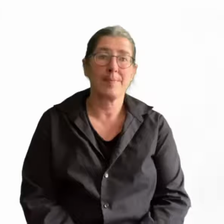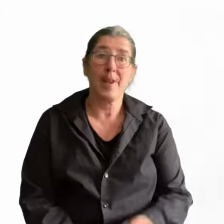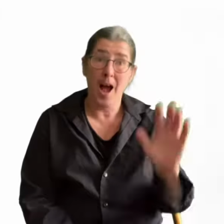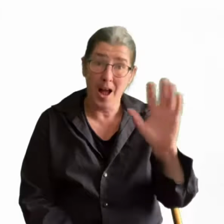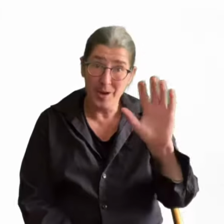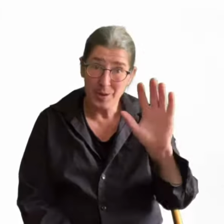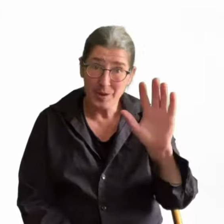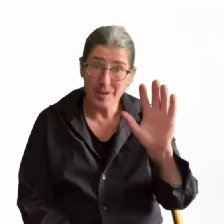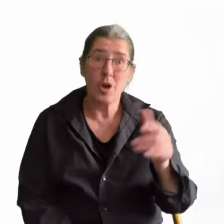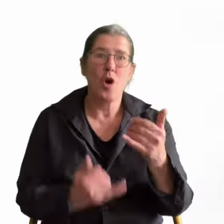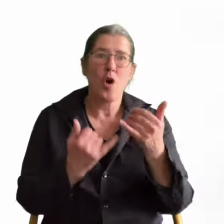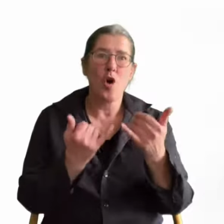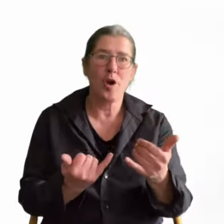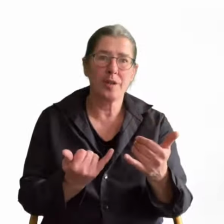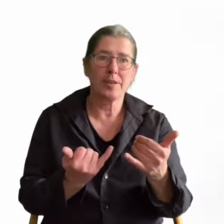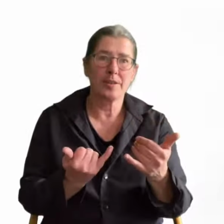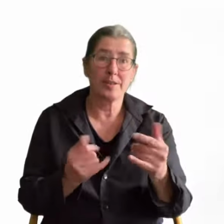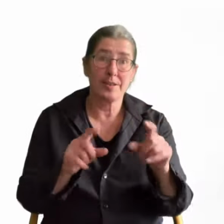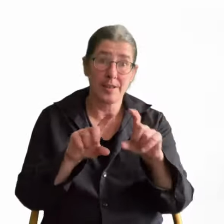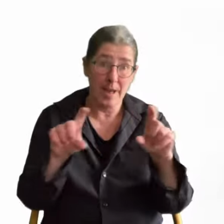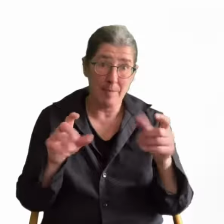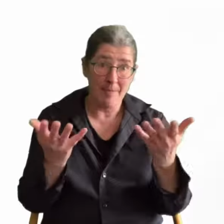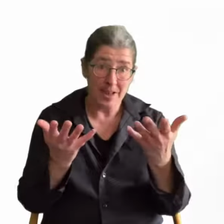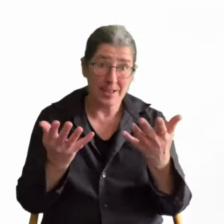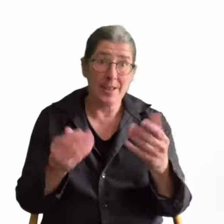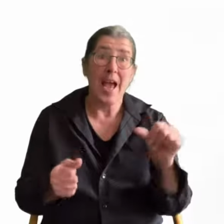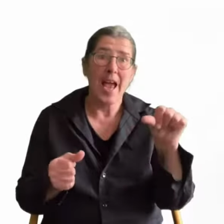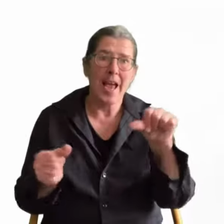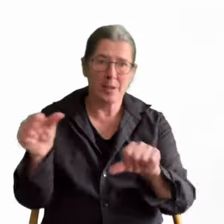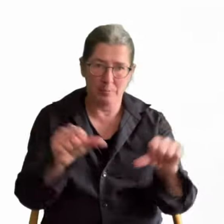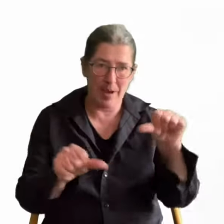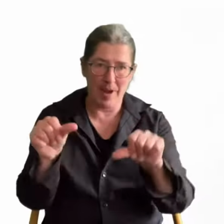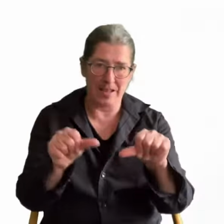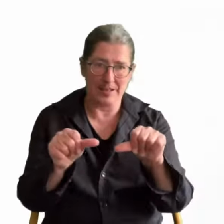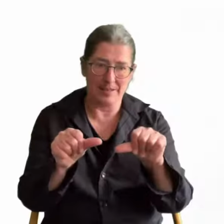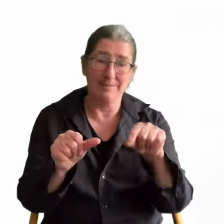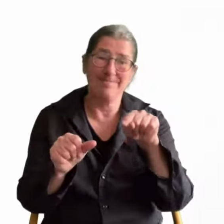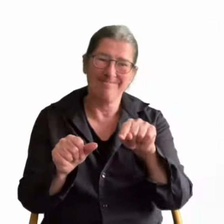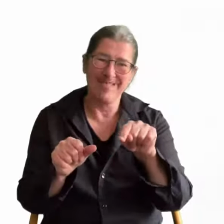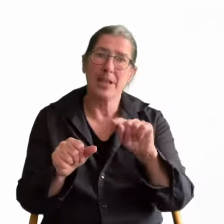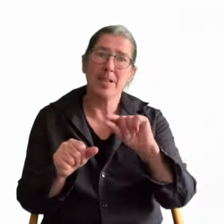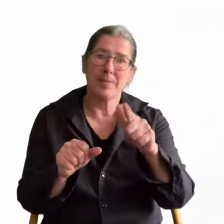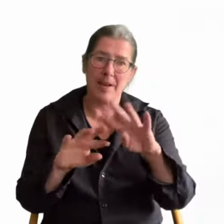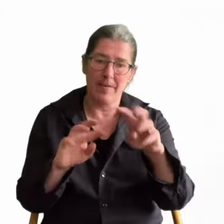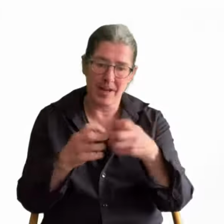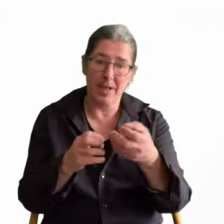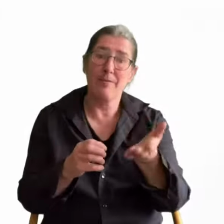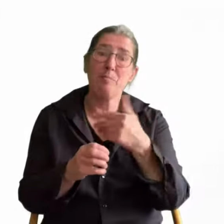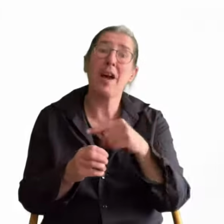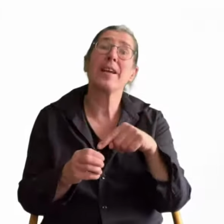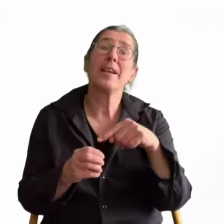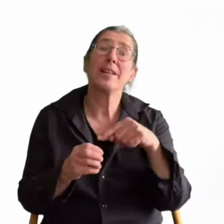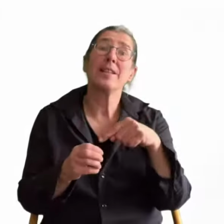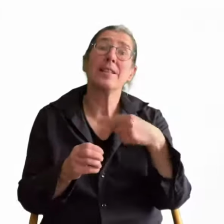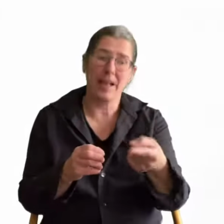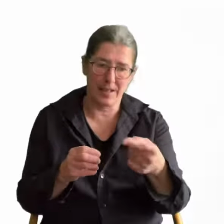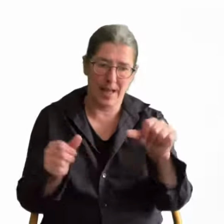hallo heute geht es um ein experiment das nach dem zweiten weltkrieg durchgeführt worden ist